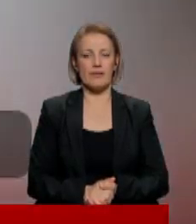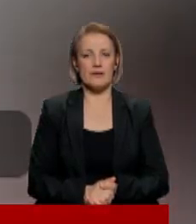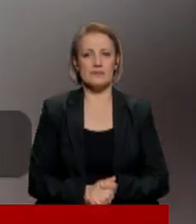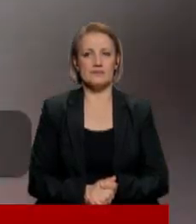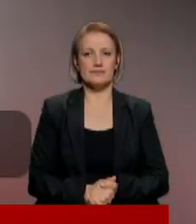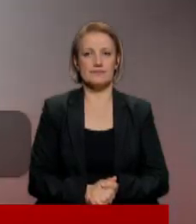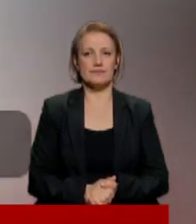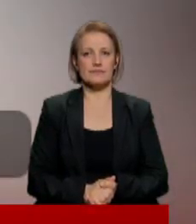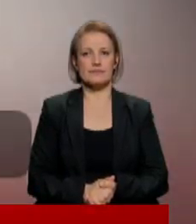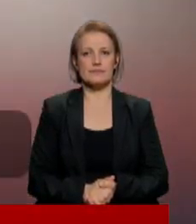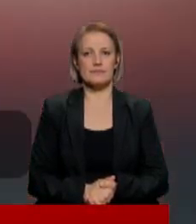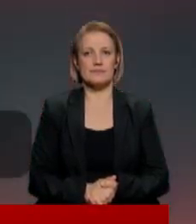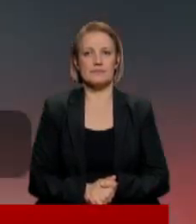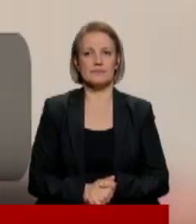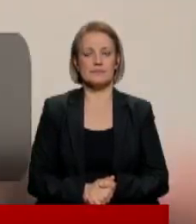Kaçın!